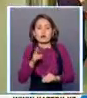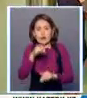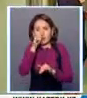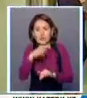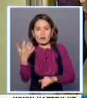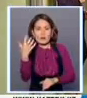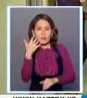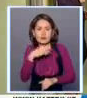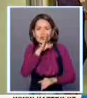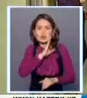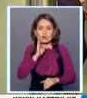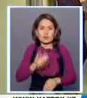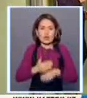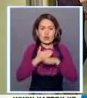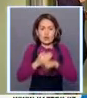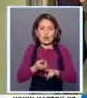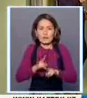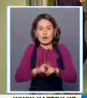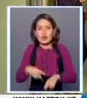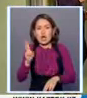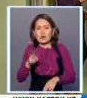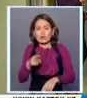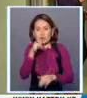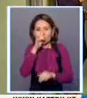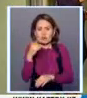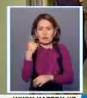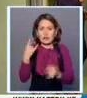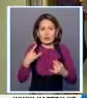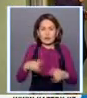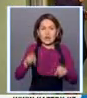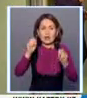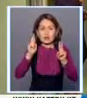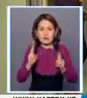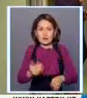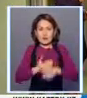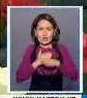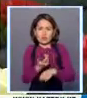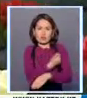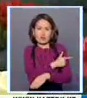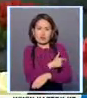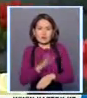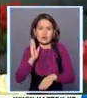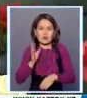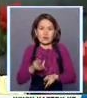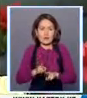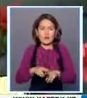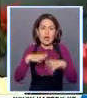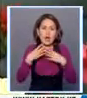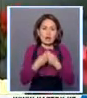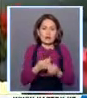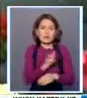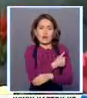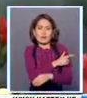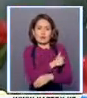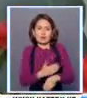тегін дәрігерлік кеңес беріліп жатыр. Елімізде бедеулік пен белсіздікке шалдыққандар бүгінде арнайы тіркеуде тұрады. Ал табиғатынан сәби сүйе алмайтын